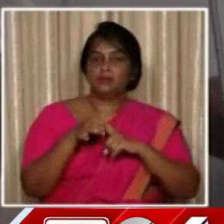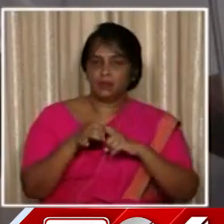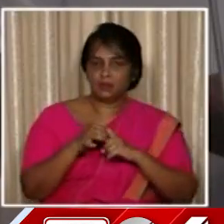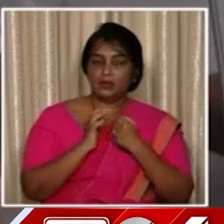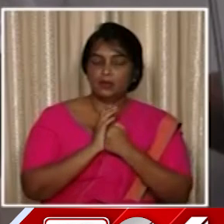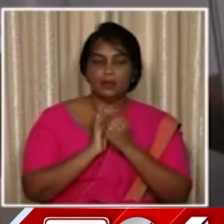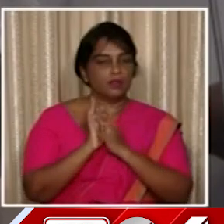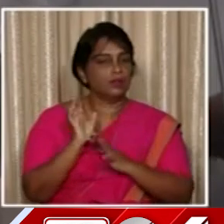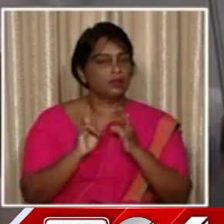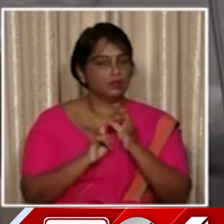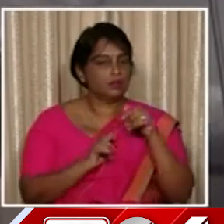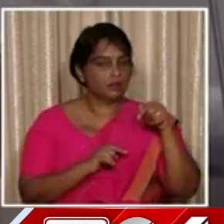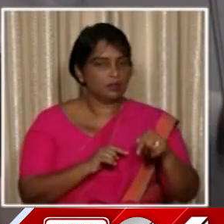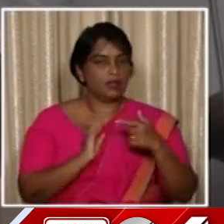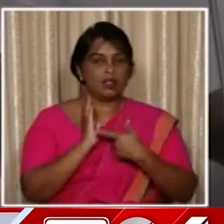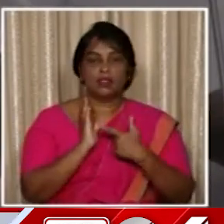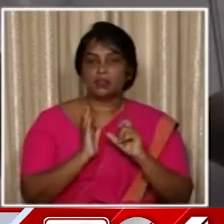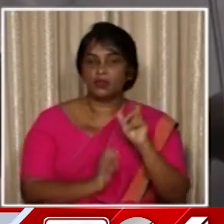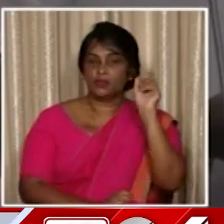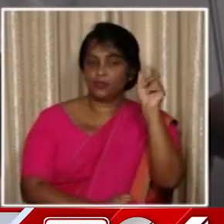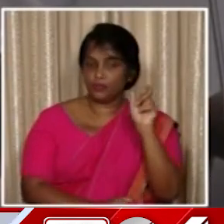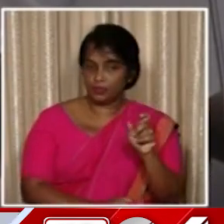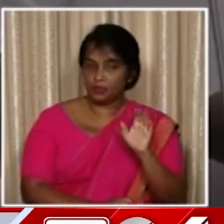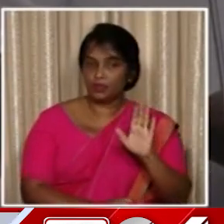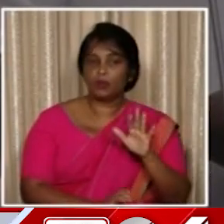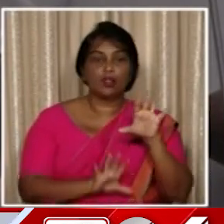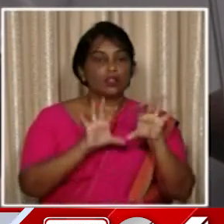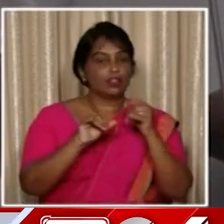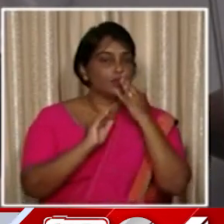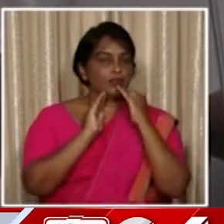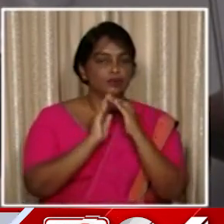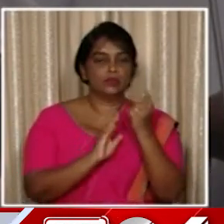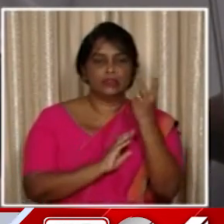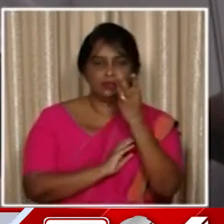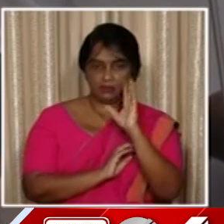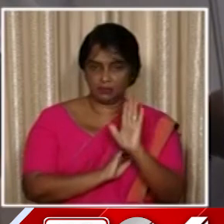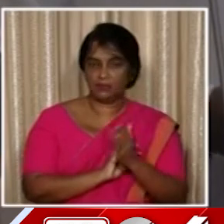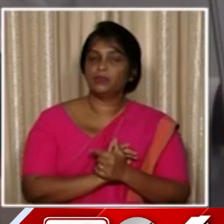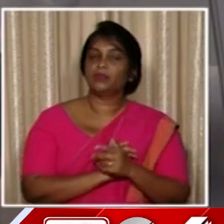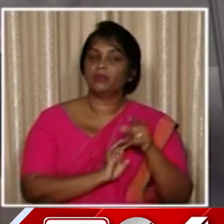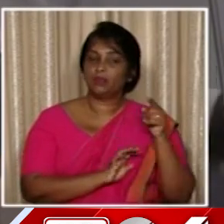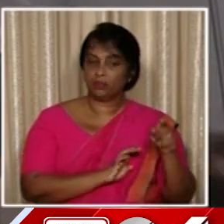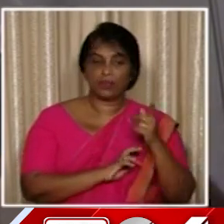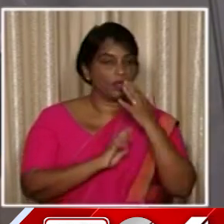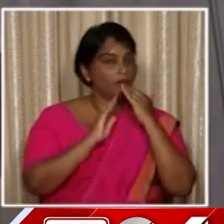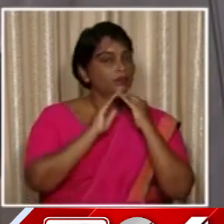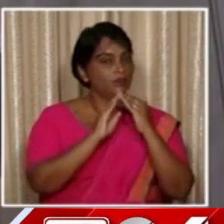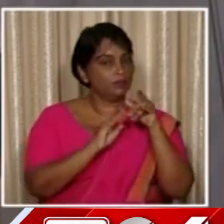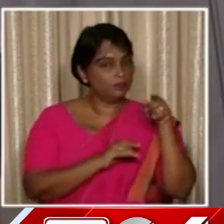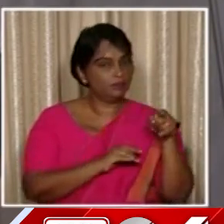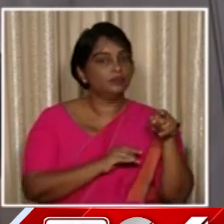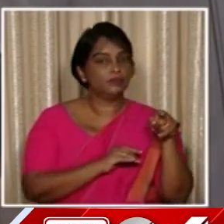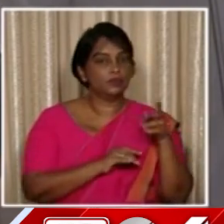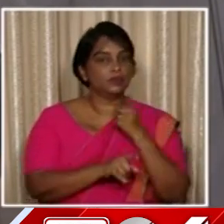ගරු ඇමතුමා දැන් ඇත්තටම මේ තාක්ෂණික විෂය තියෙන්නේ තෝරාගත් පාසල් කීපයක පමණයි. එතකොට මේ පාසල් වල